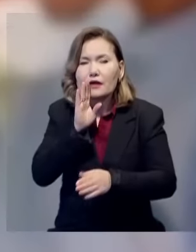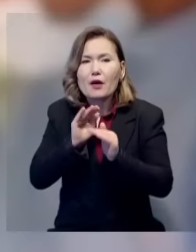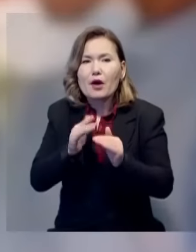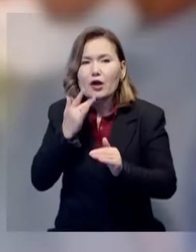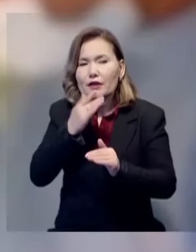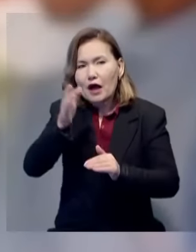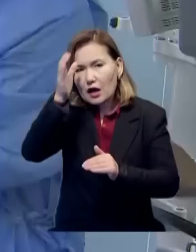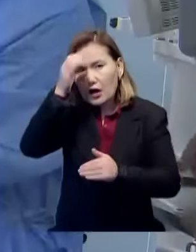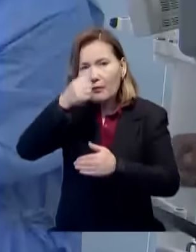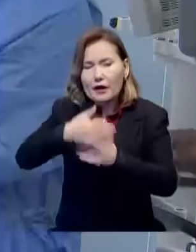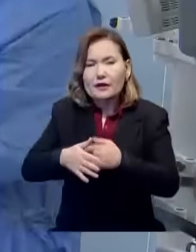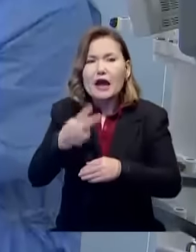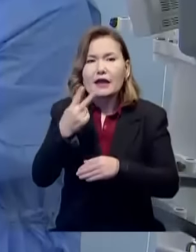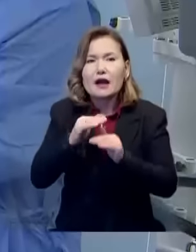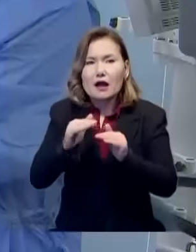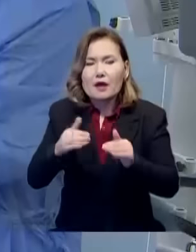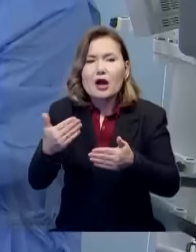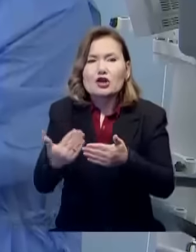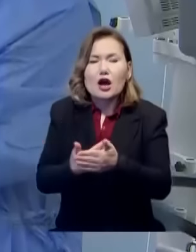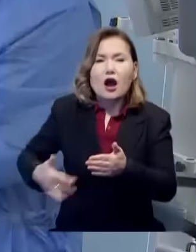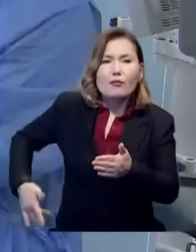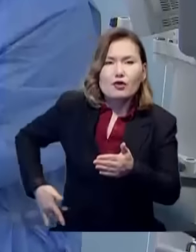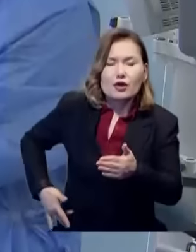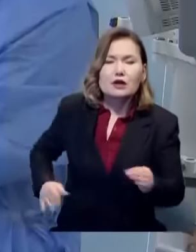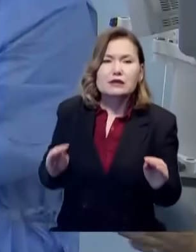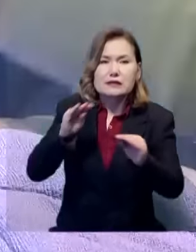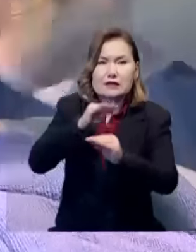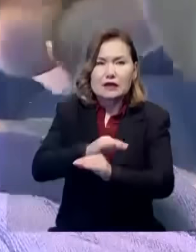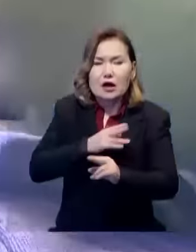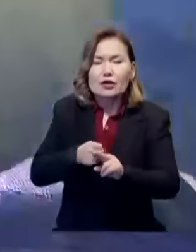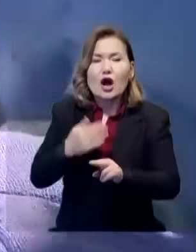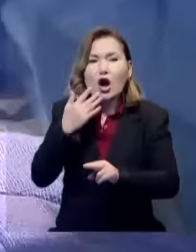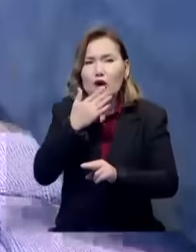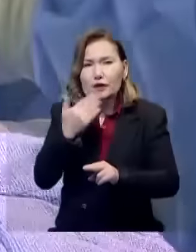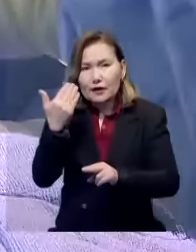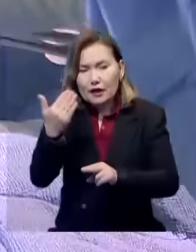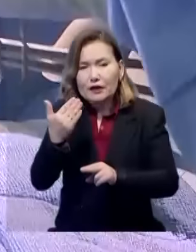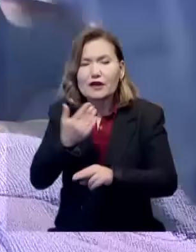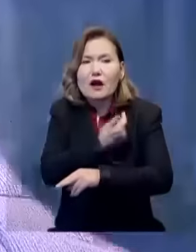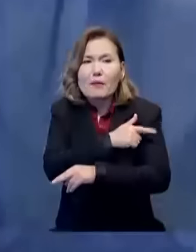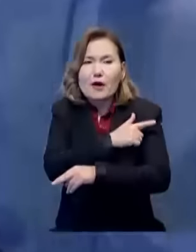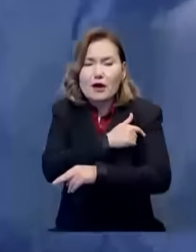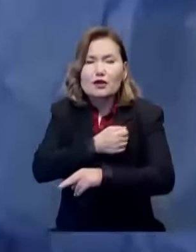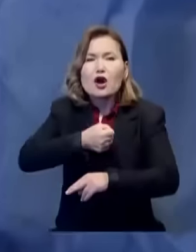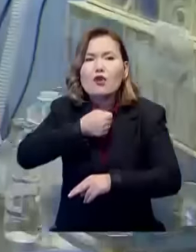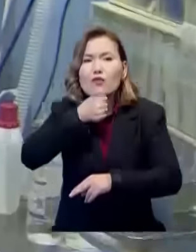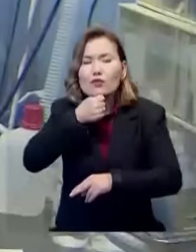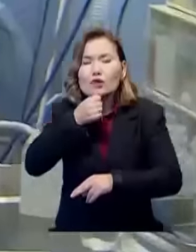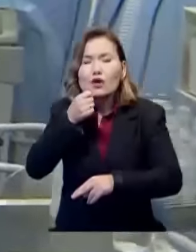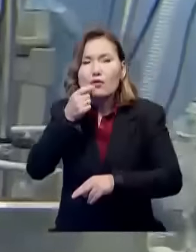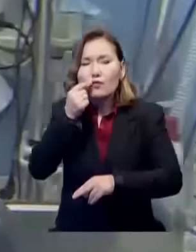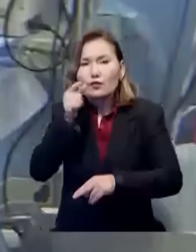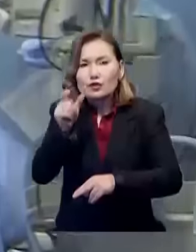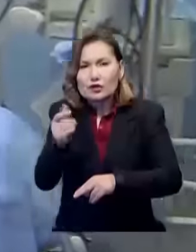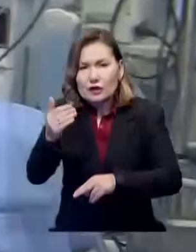ұлттық ғылыми орталығында екі балаға жаңа бүйрек салынды. Ұлттық ғылыми онкология орталығында ересек адамның бүйрегі ауыстырылды. Денсаулық